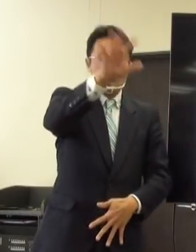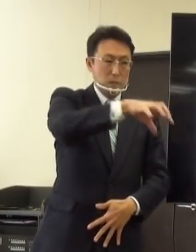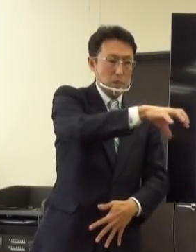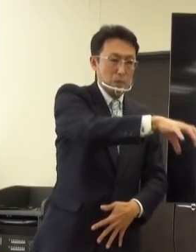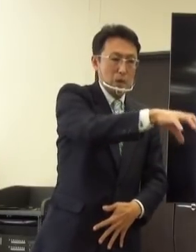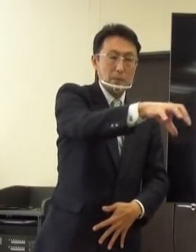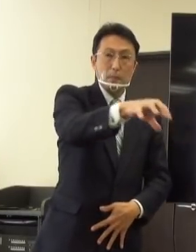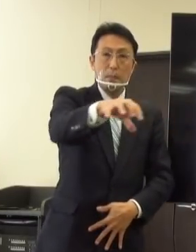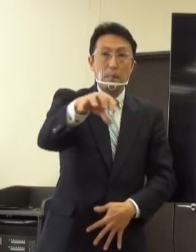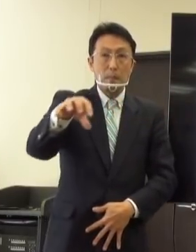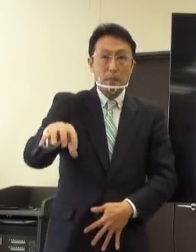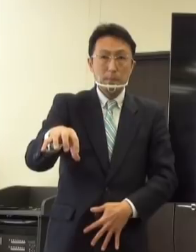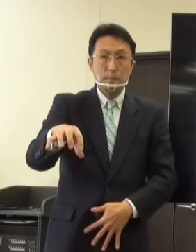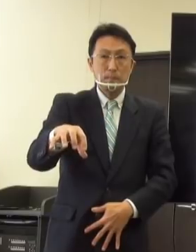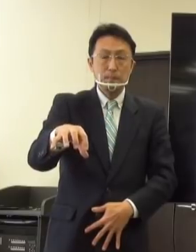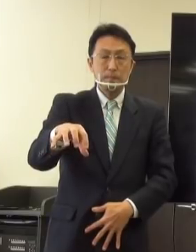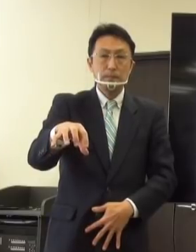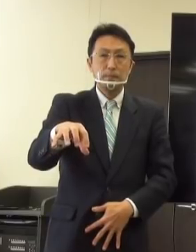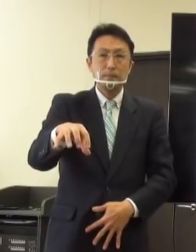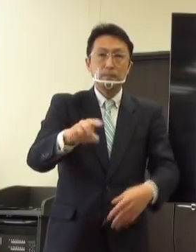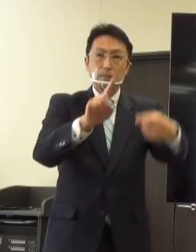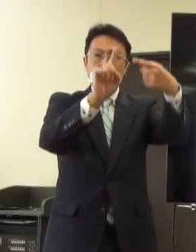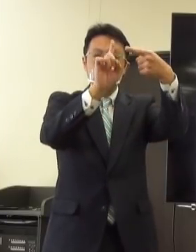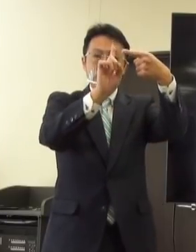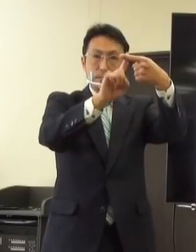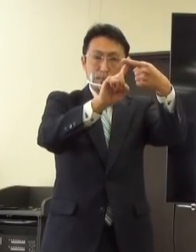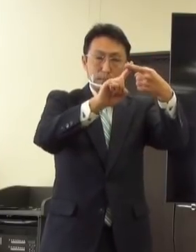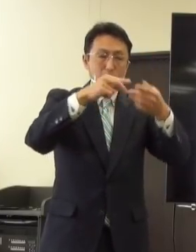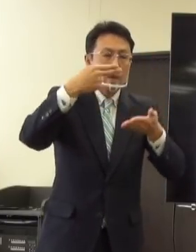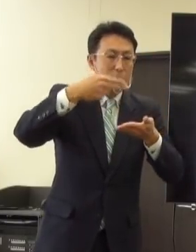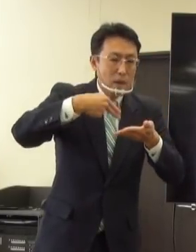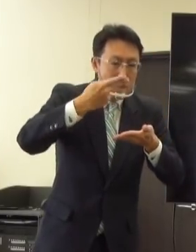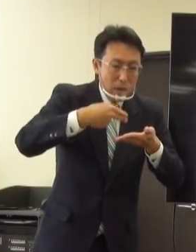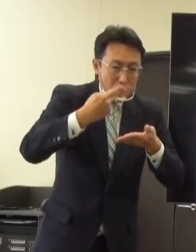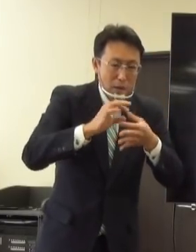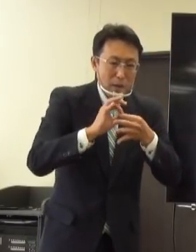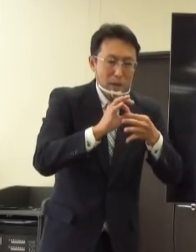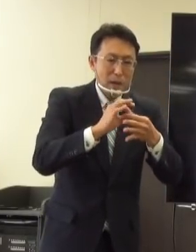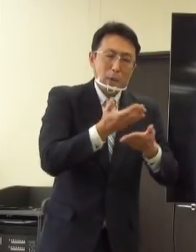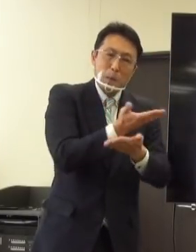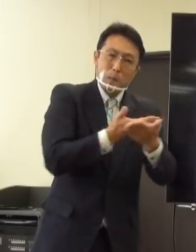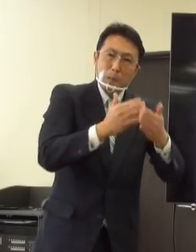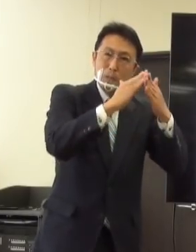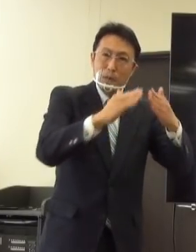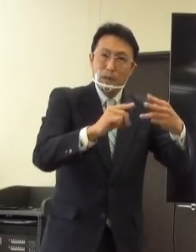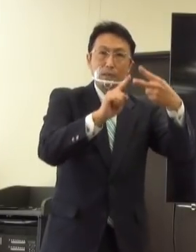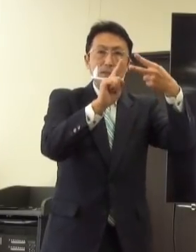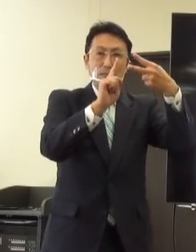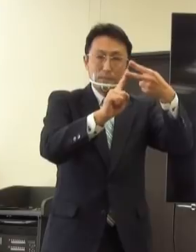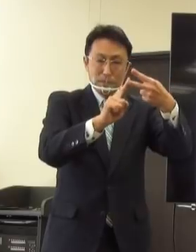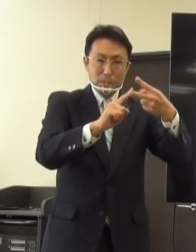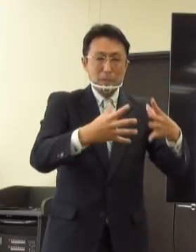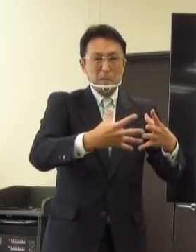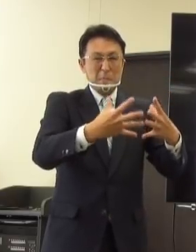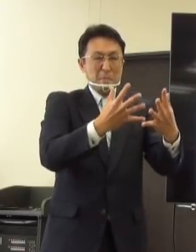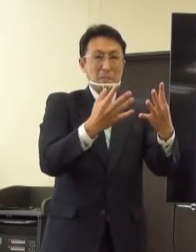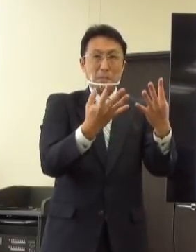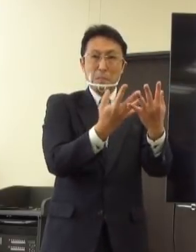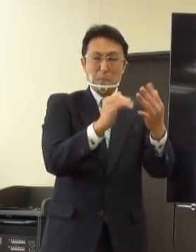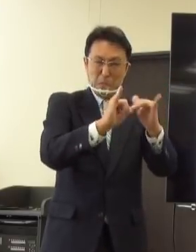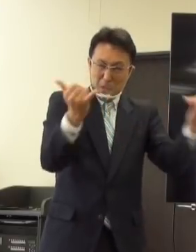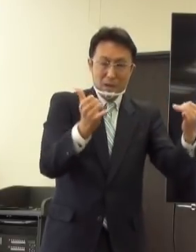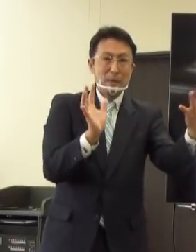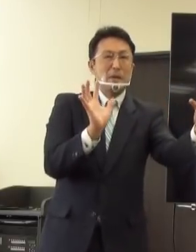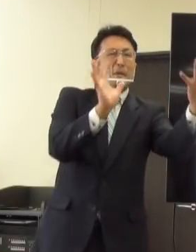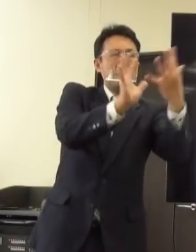ちょっと言いますけれども、飲酒を伴う懇親会2つ、大人数や長時間